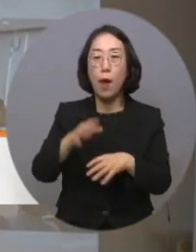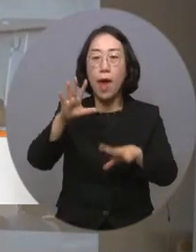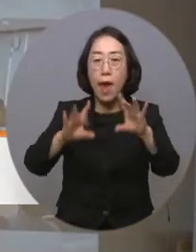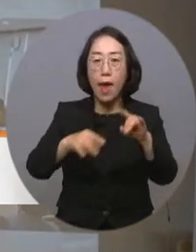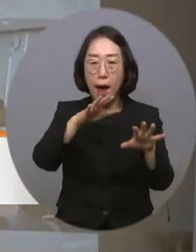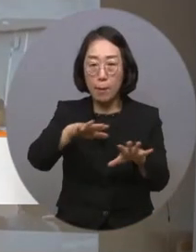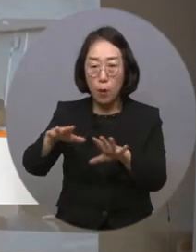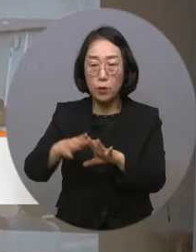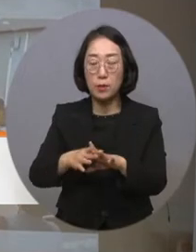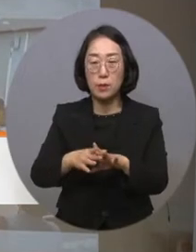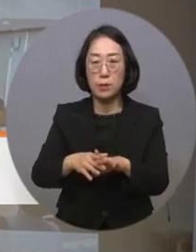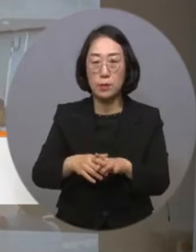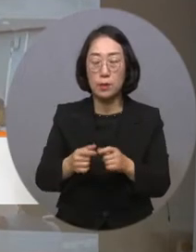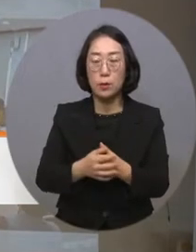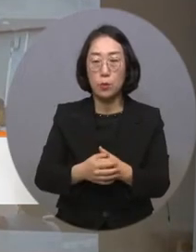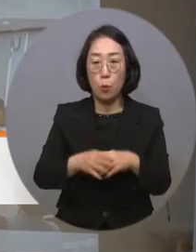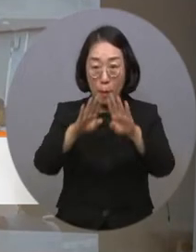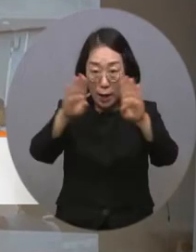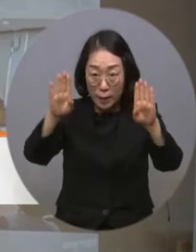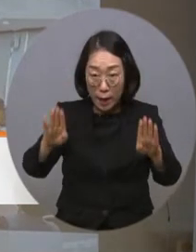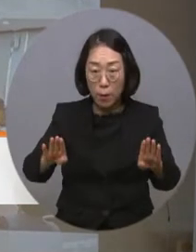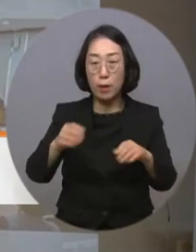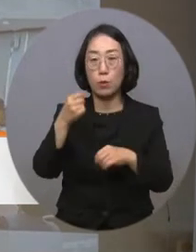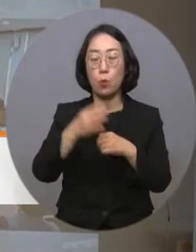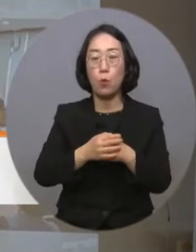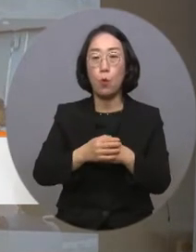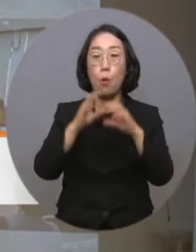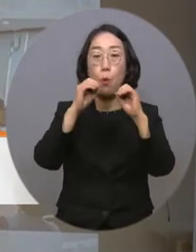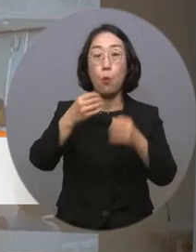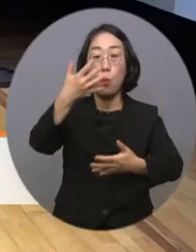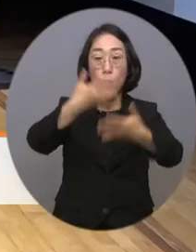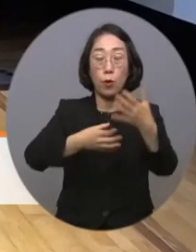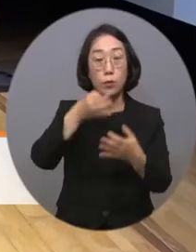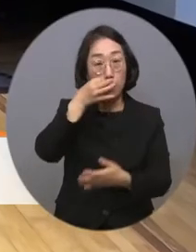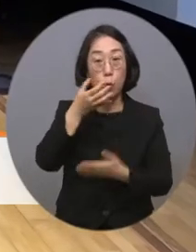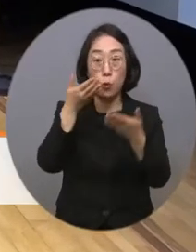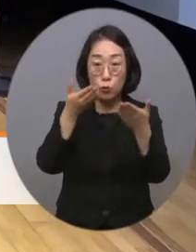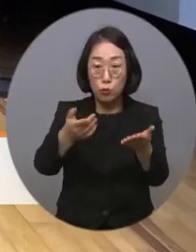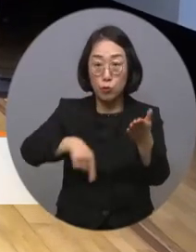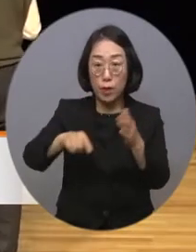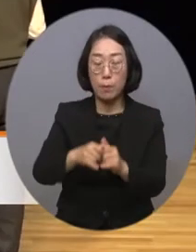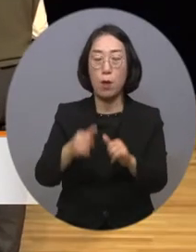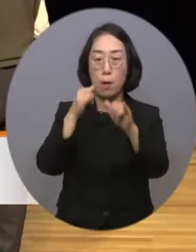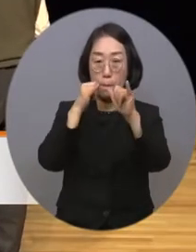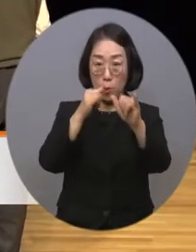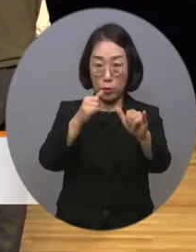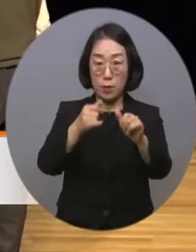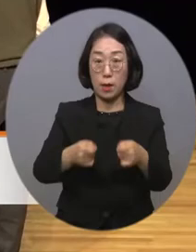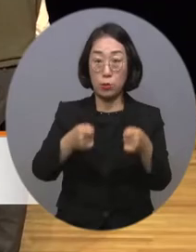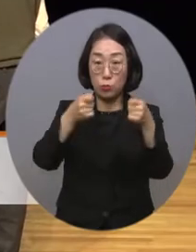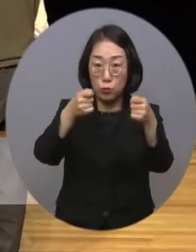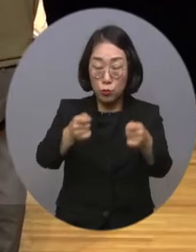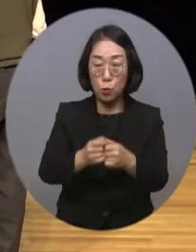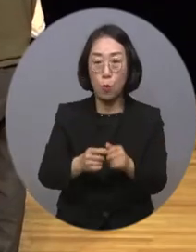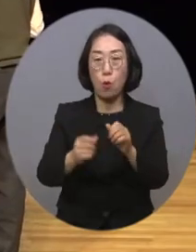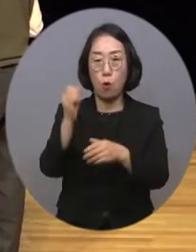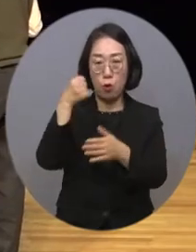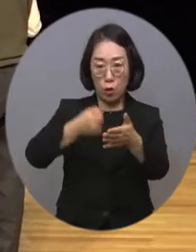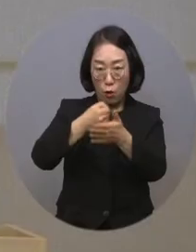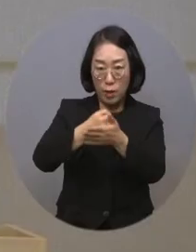박람회 및 바르게 살기 운동 충청남도 홍보 영상 상영에 이어 유공자 표창, 결의문 낭독 순으로